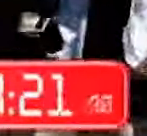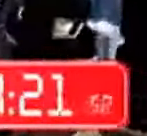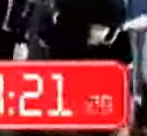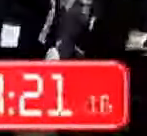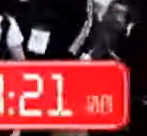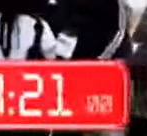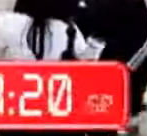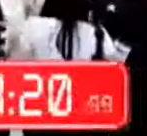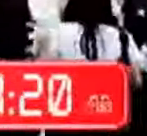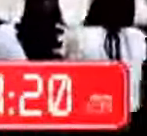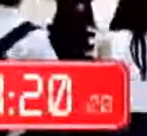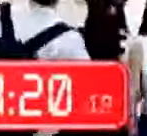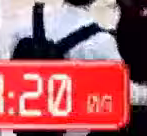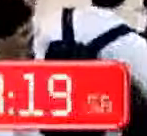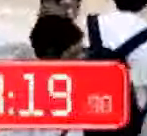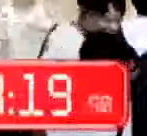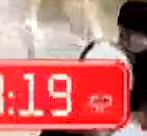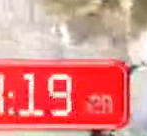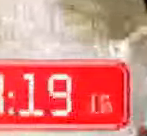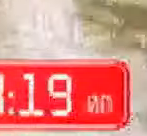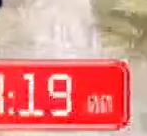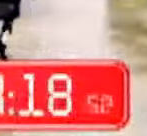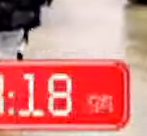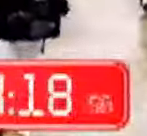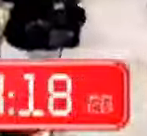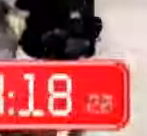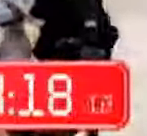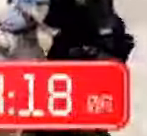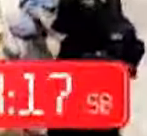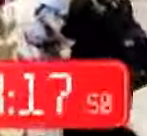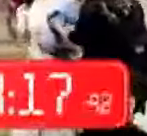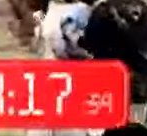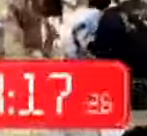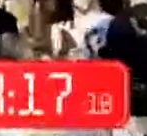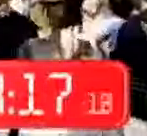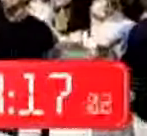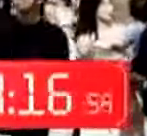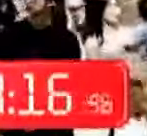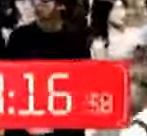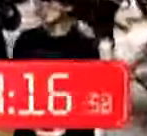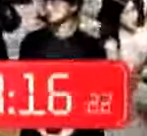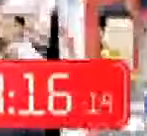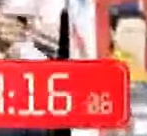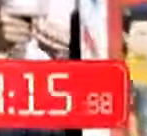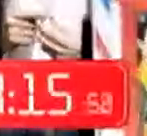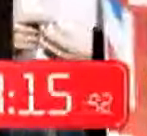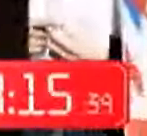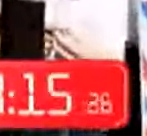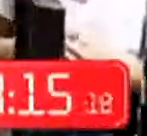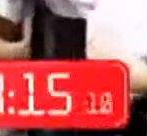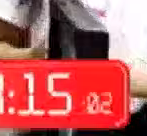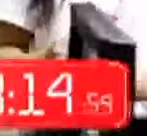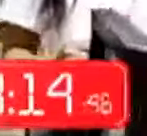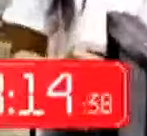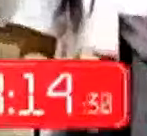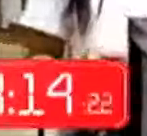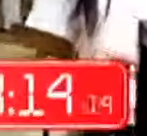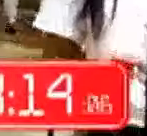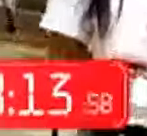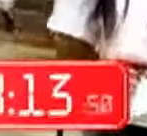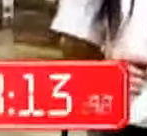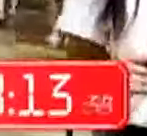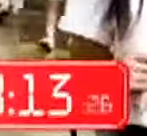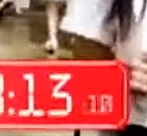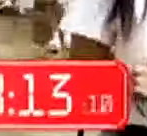mas nakapagpapabilib sa akin ay ang dagsa ng mga tao, turista man o Koreano. Saan ka nakakita ng library